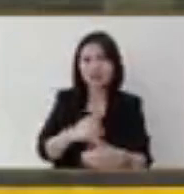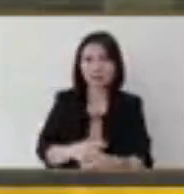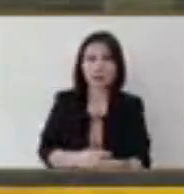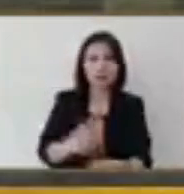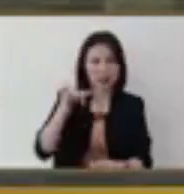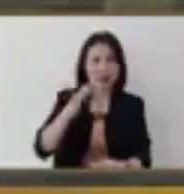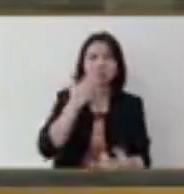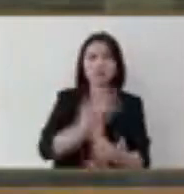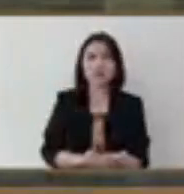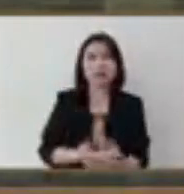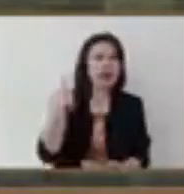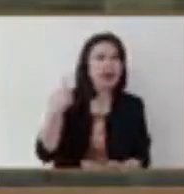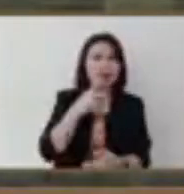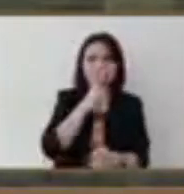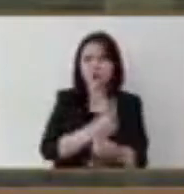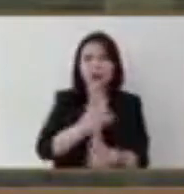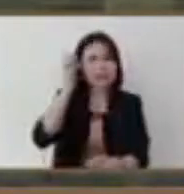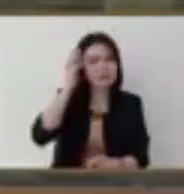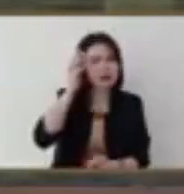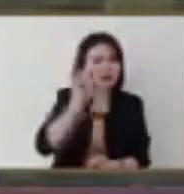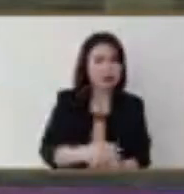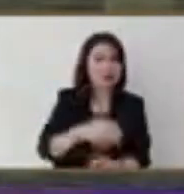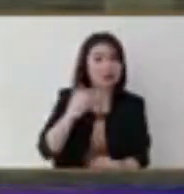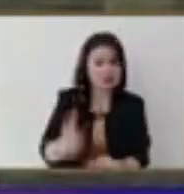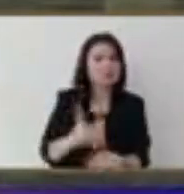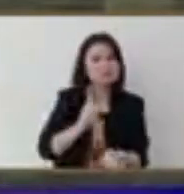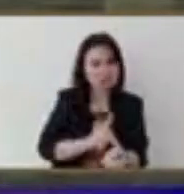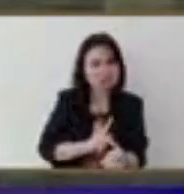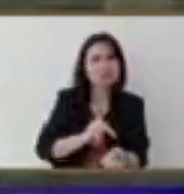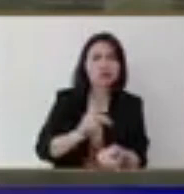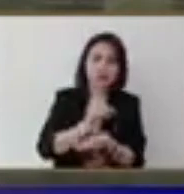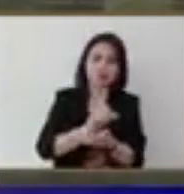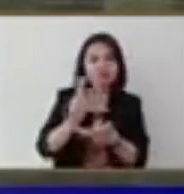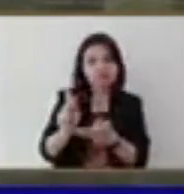Bakit tumino naman si Luke? Bakit tumino naman si